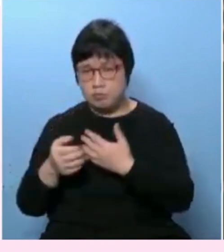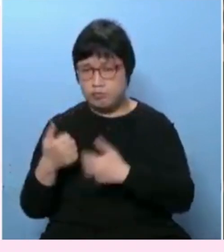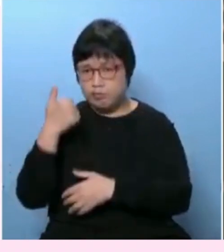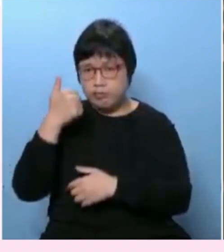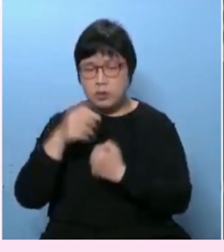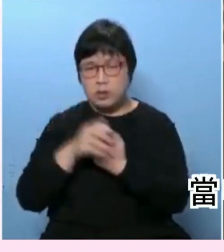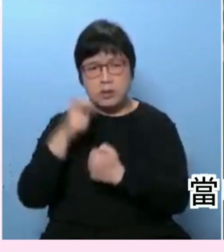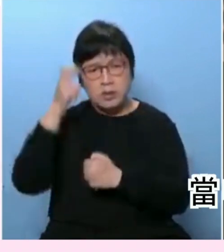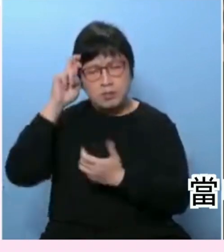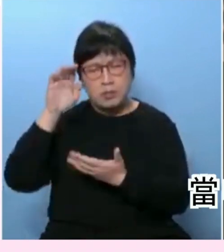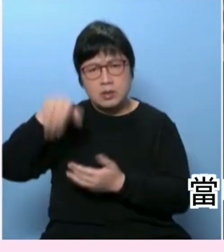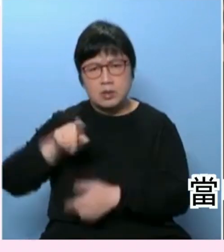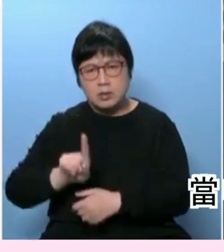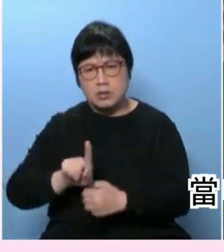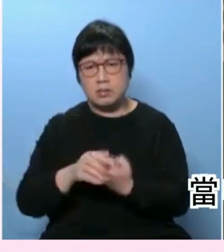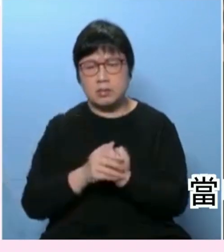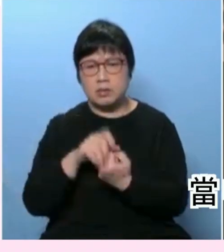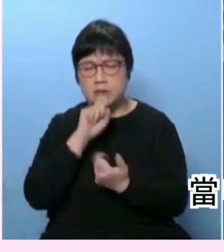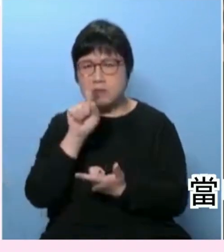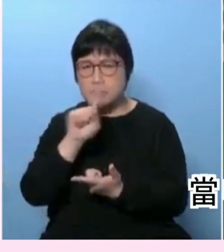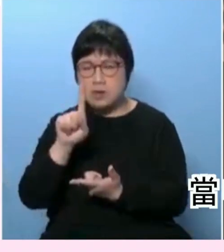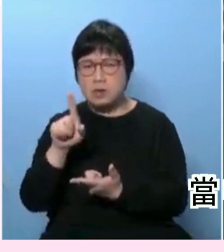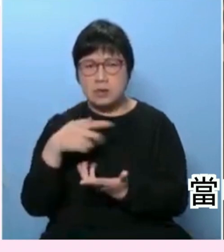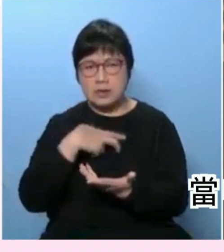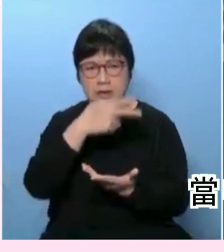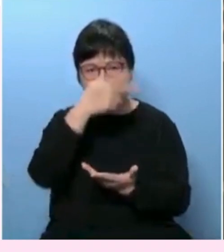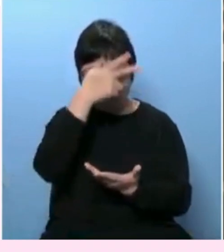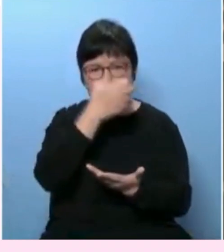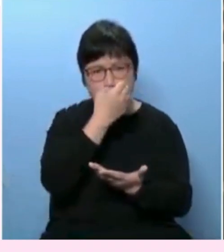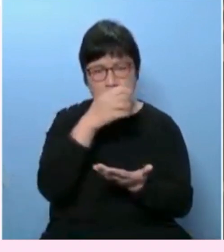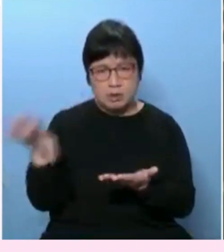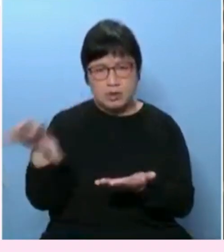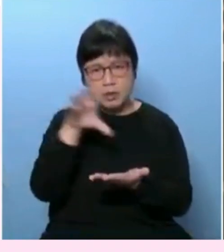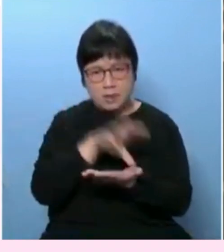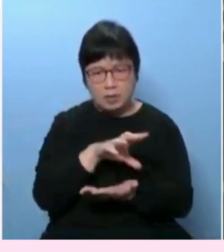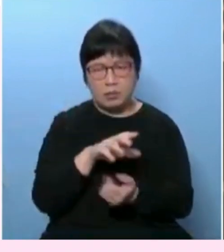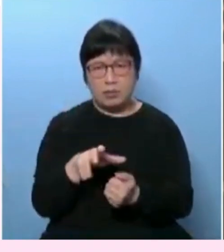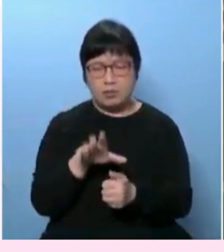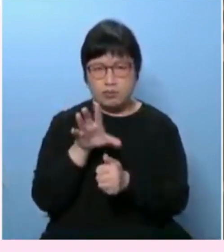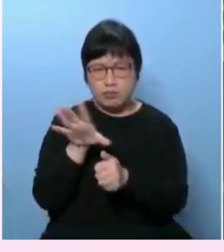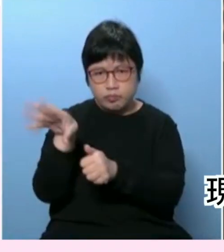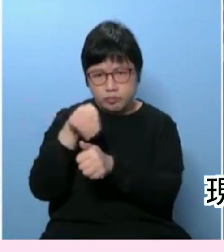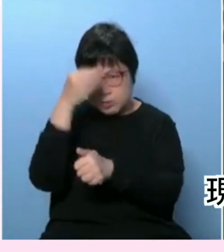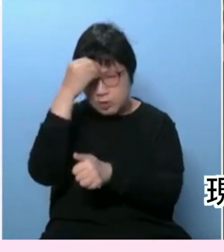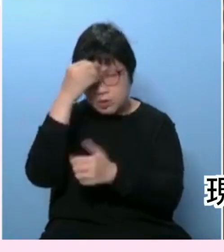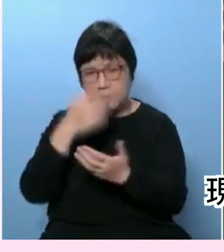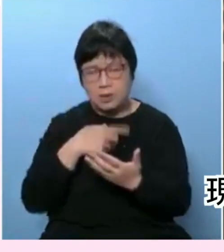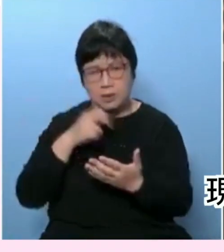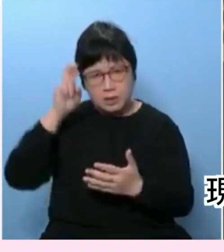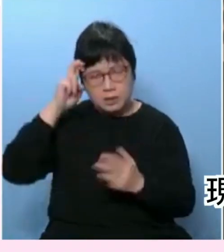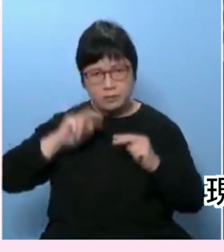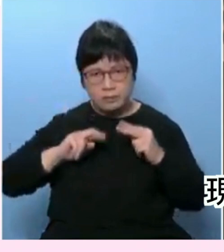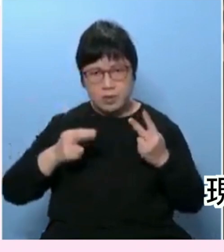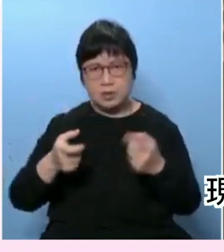究相關原因咧？當中有啲乜嘢可供特區政府借鏡嘅咧？同埋以便檢討同埋調整現行發展